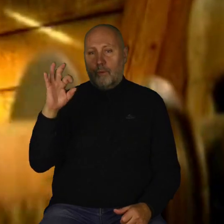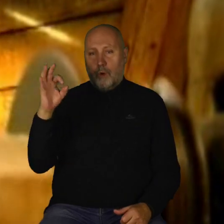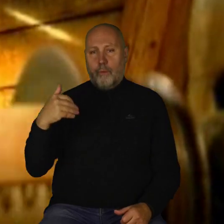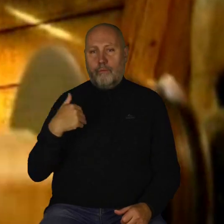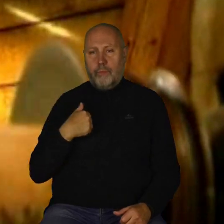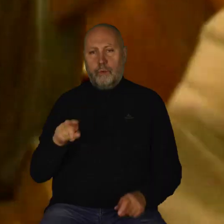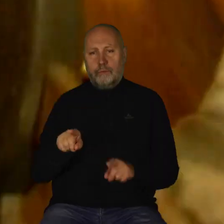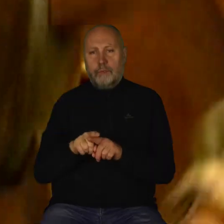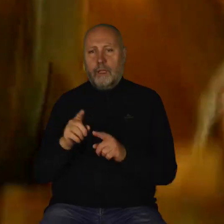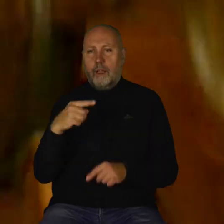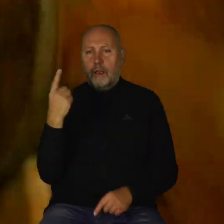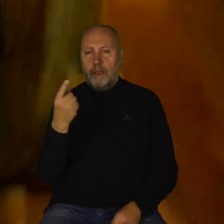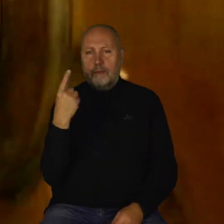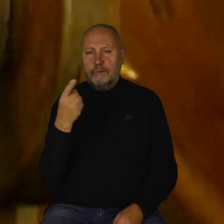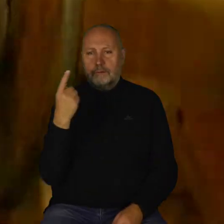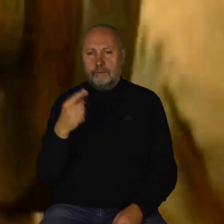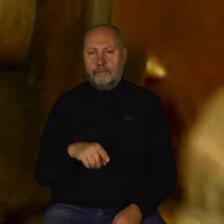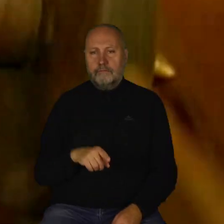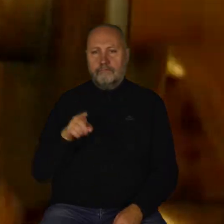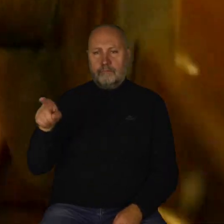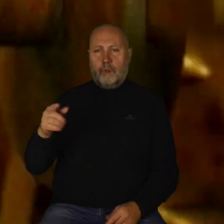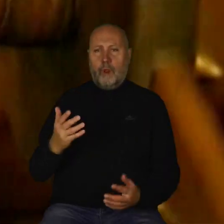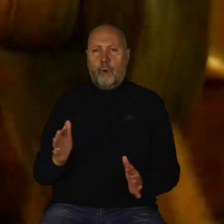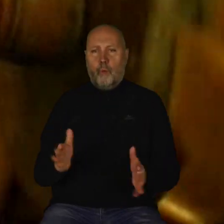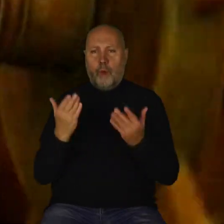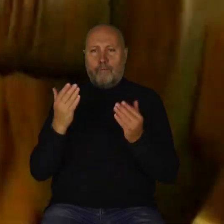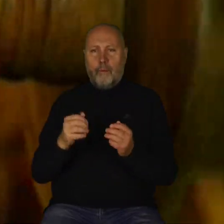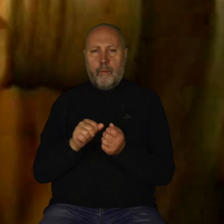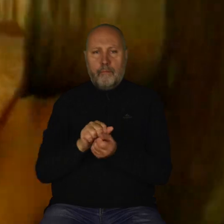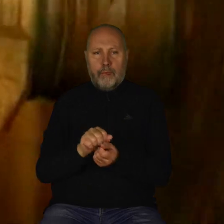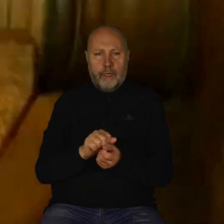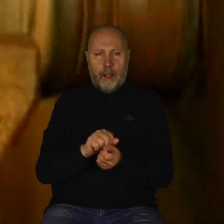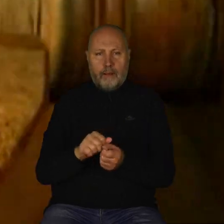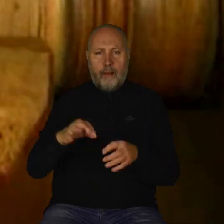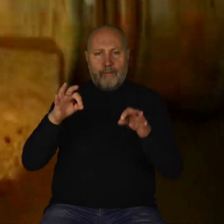pranie farbowanie i przechowywanie pasm